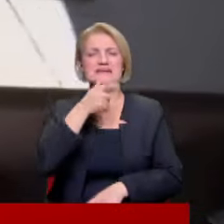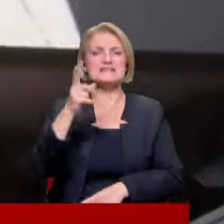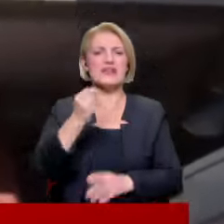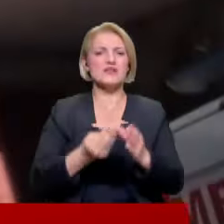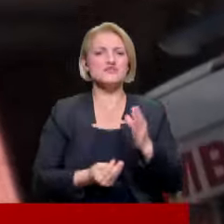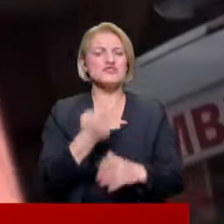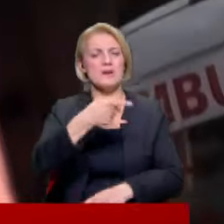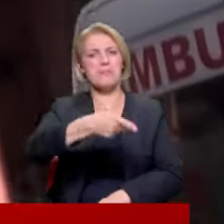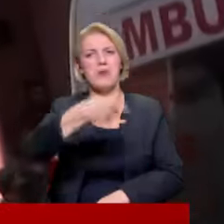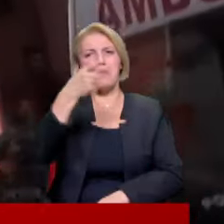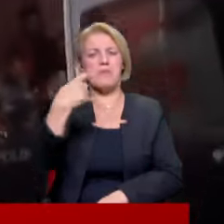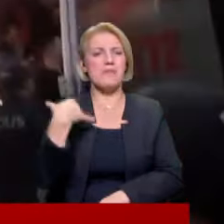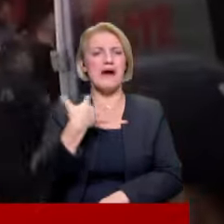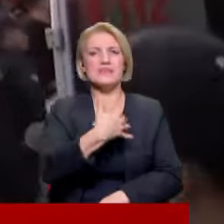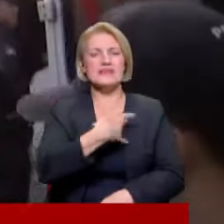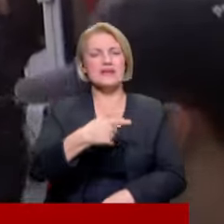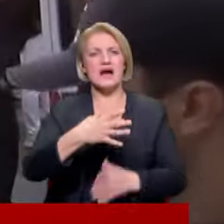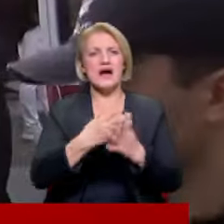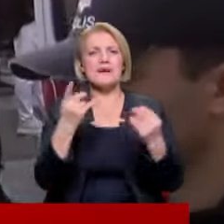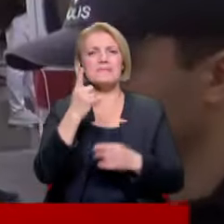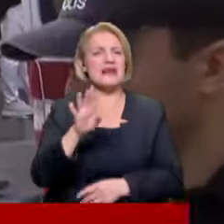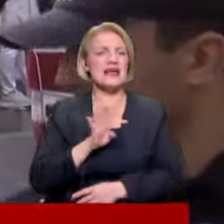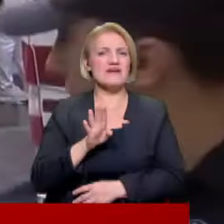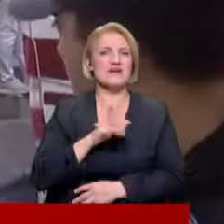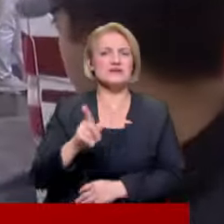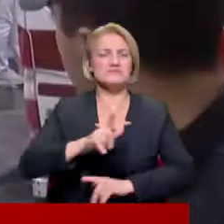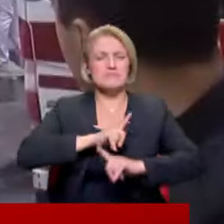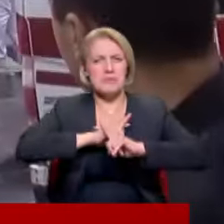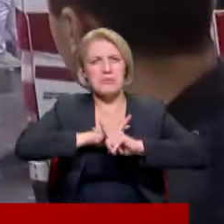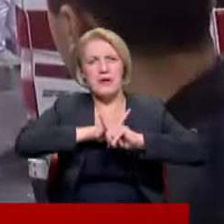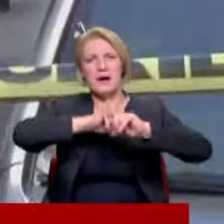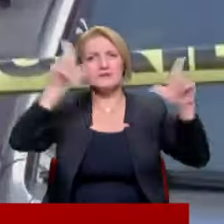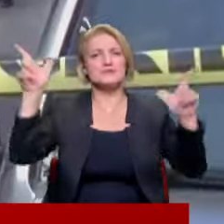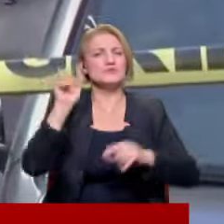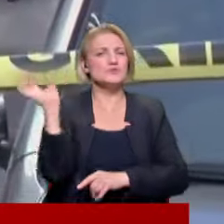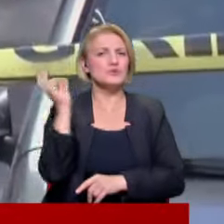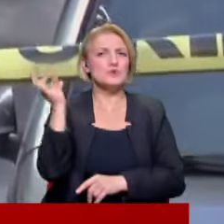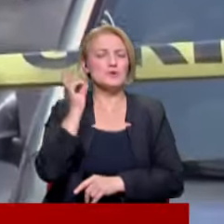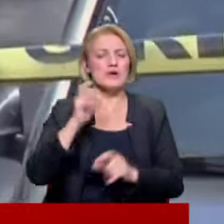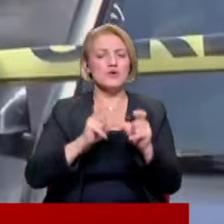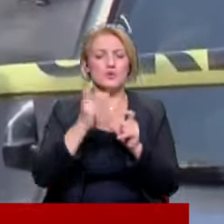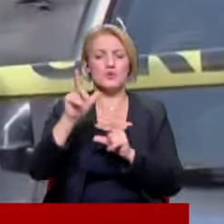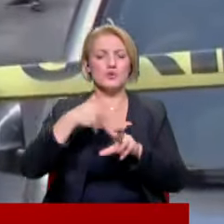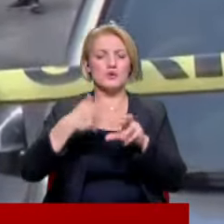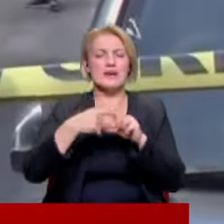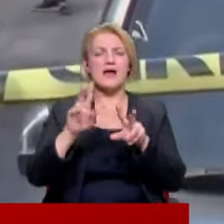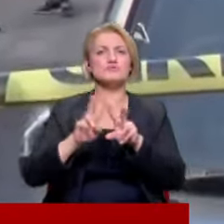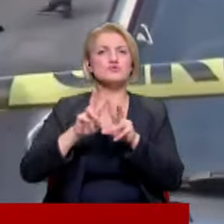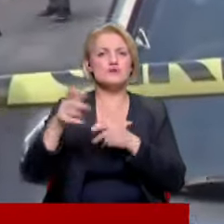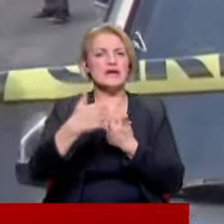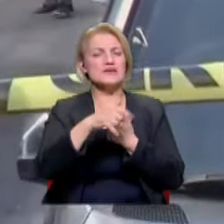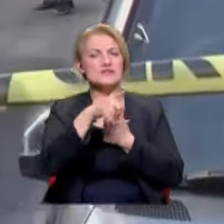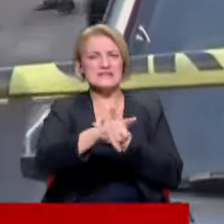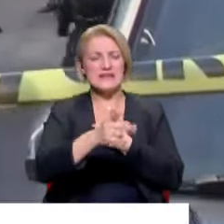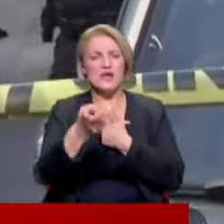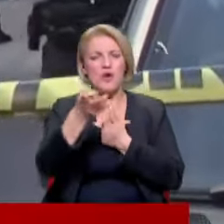silahından çıkan kurşunla annesini kaybeden bir evladın feryadı duyuldu. Güler Muslu'yu vuran Adem Muslu iddiaya